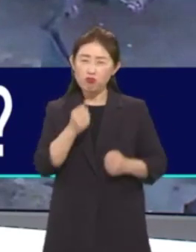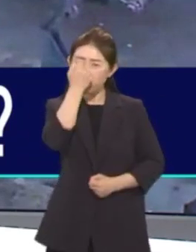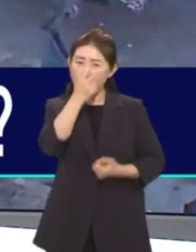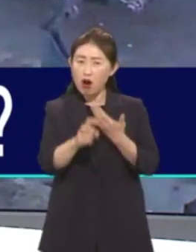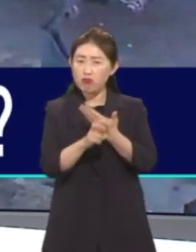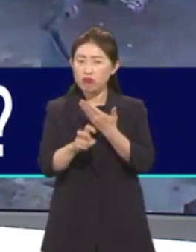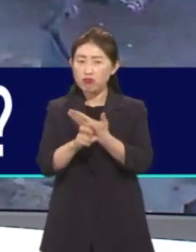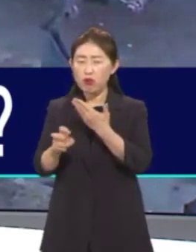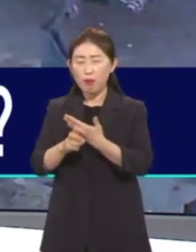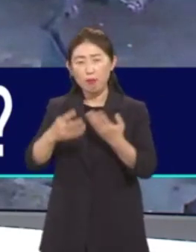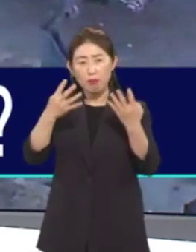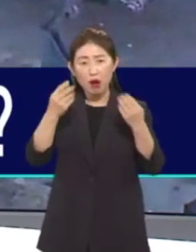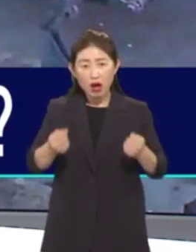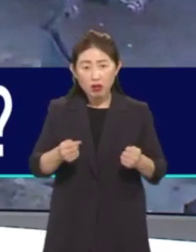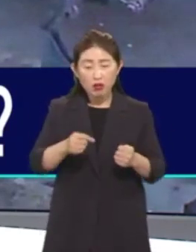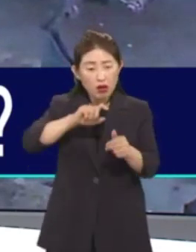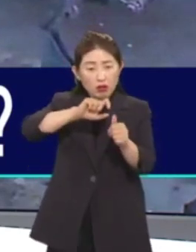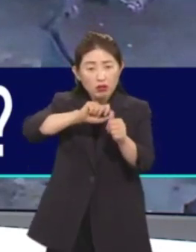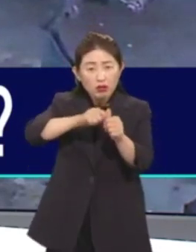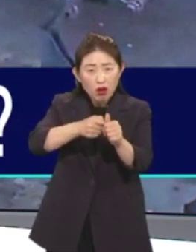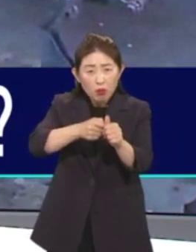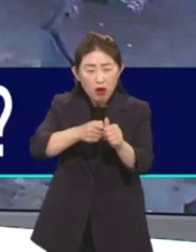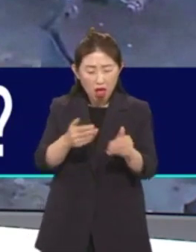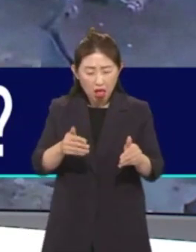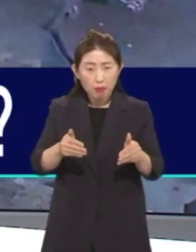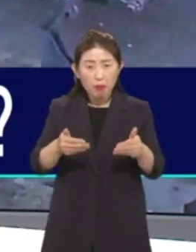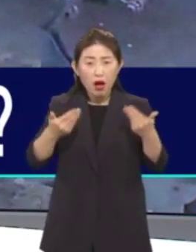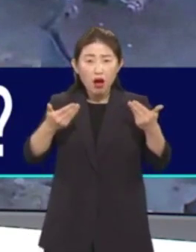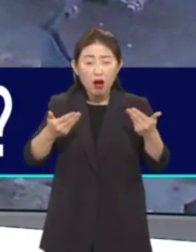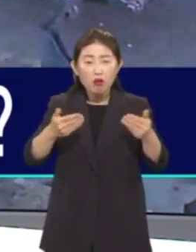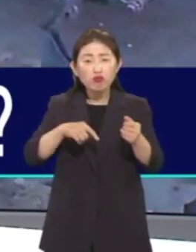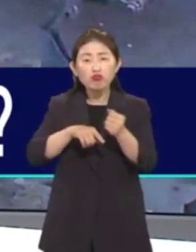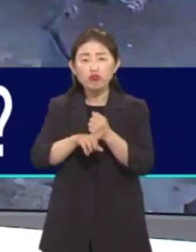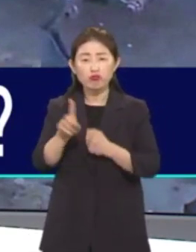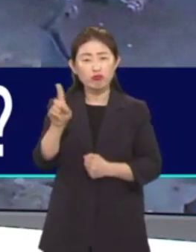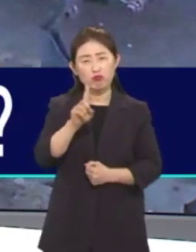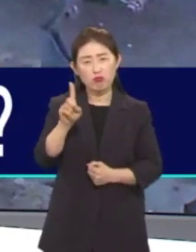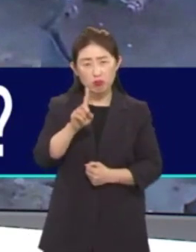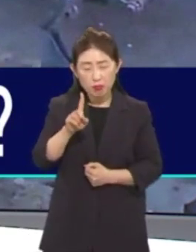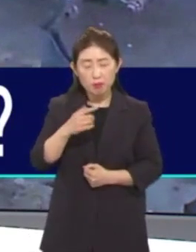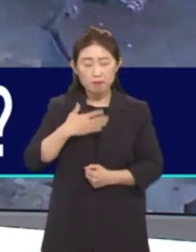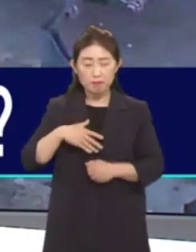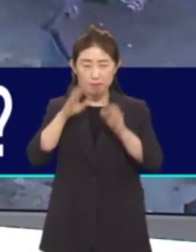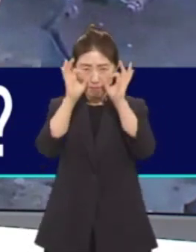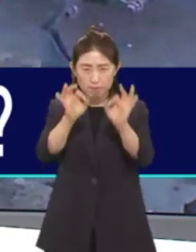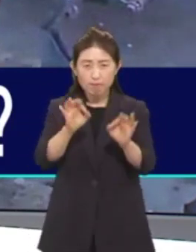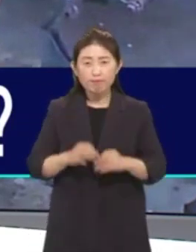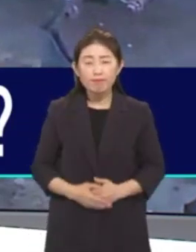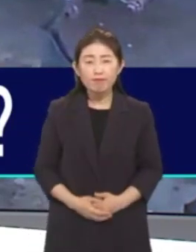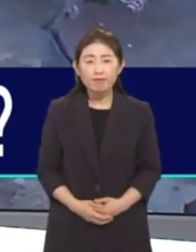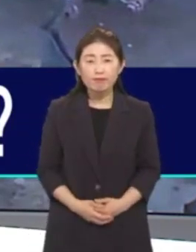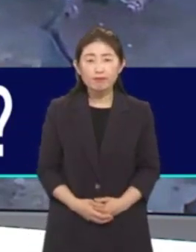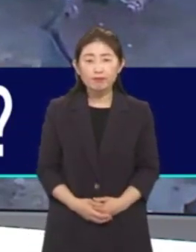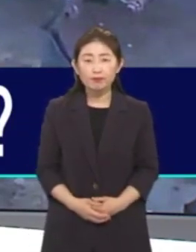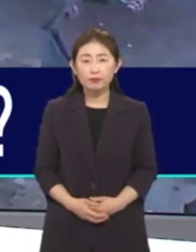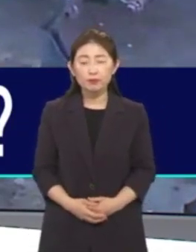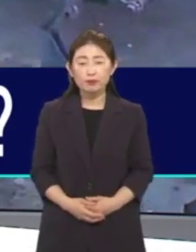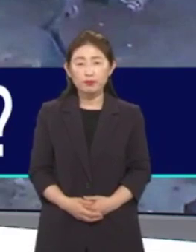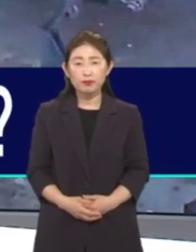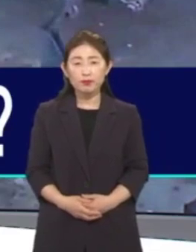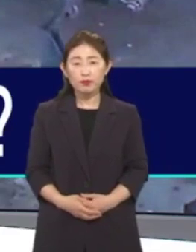일들이 빈번하지만 이들에 대한 처벌은 솜방망이 수준에 그치고 있습니다. 어떤 이유 때문인지 양정진 기자가